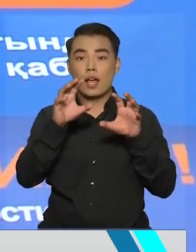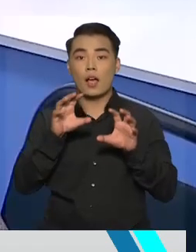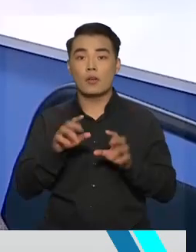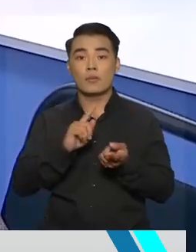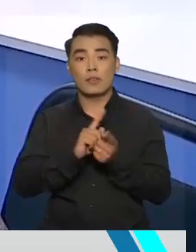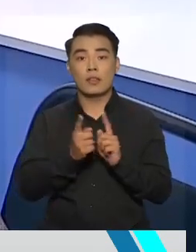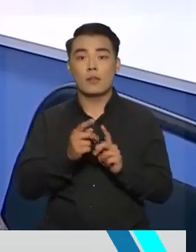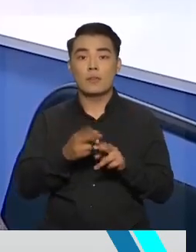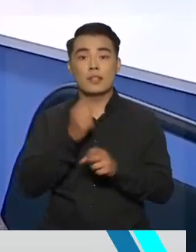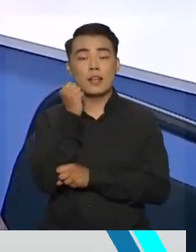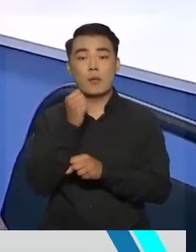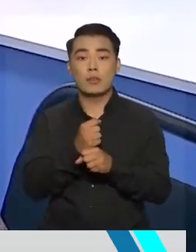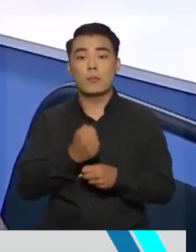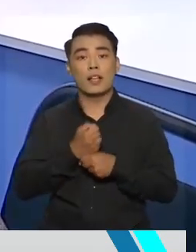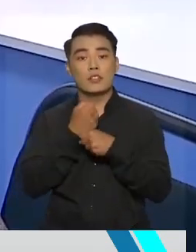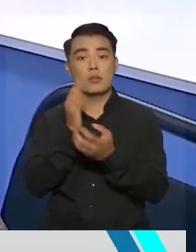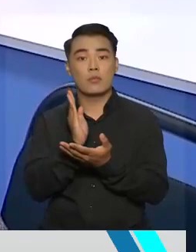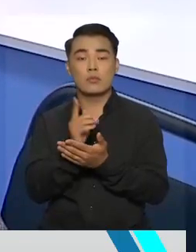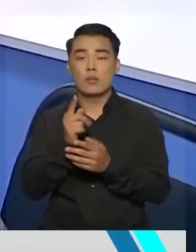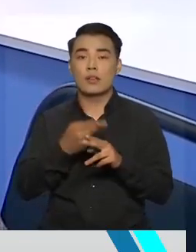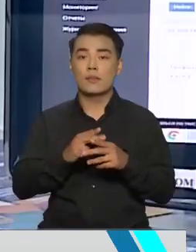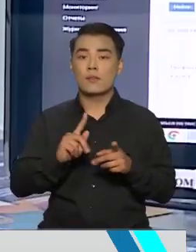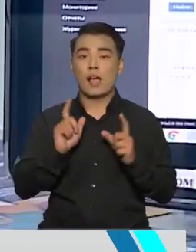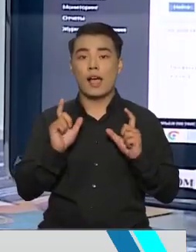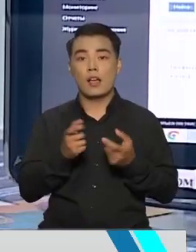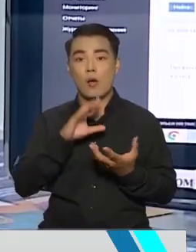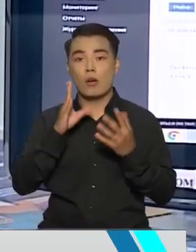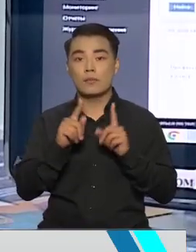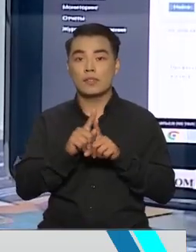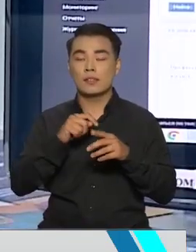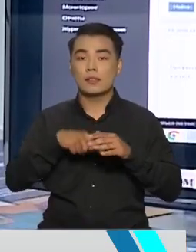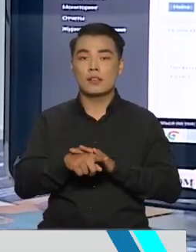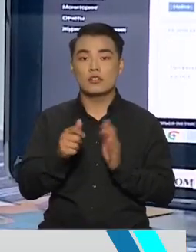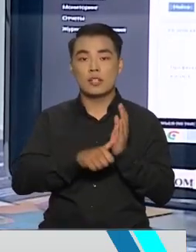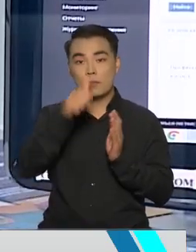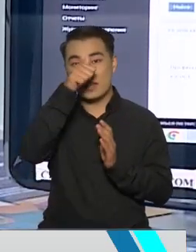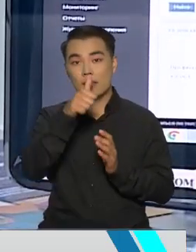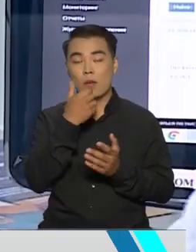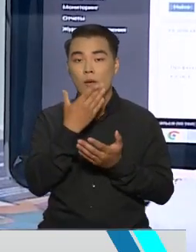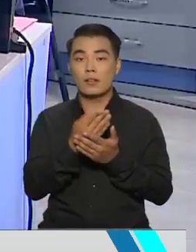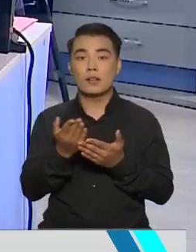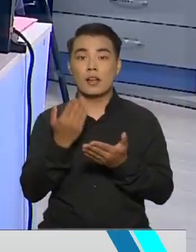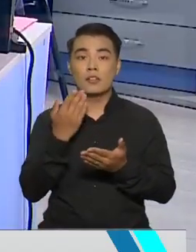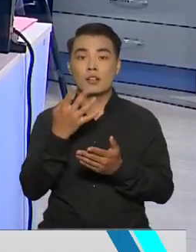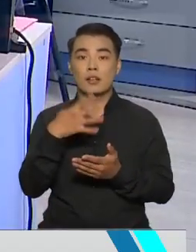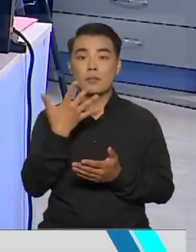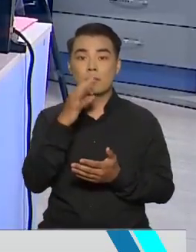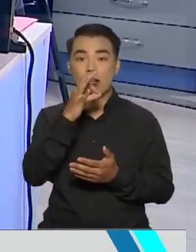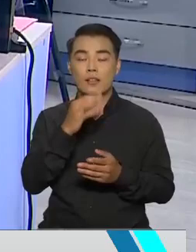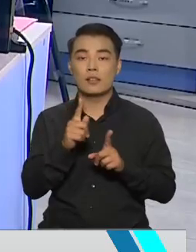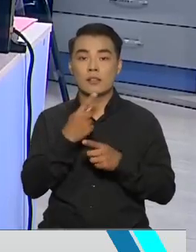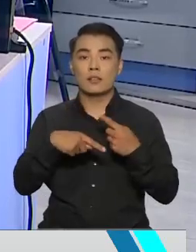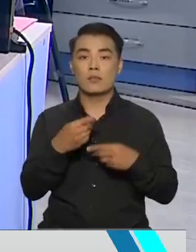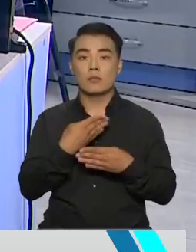жұмыссыз қалғандарды қолдау, бірақ шектеулі. Мемлекеттік әлеуметтік сақтандыру қоры 6 ай бұрынғы табысының 45% өтейді.